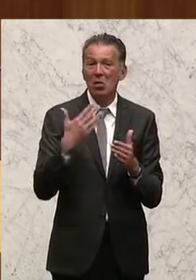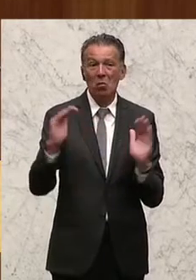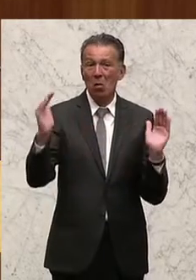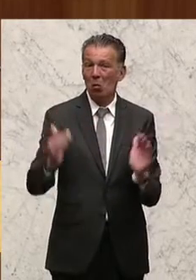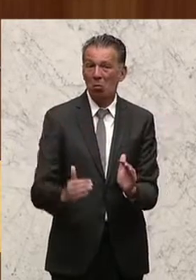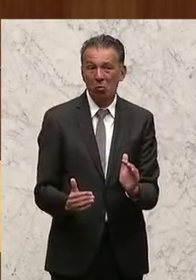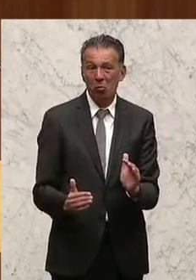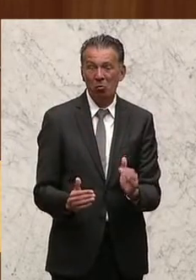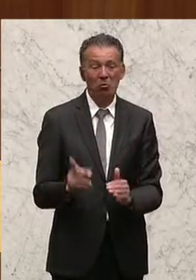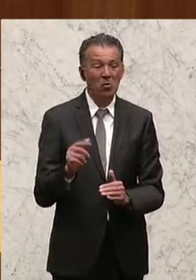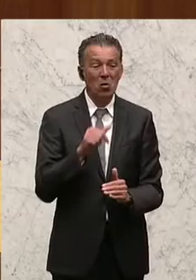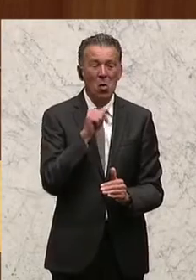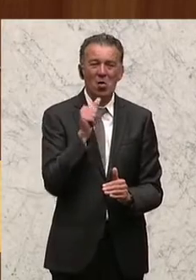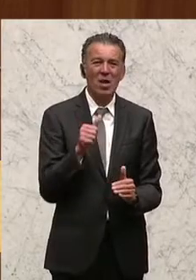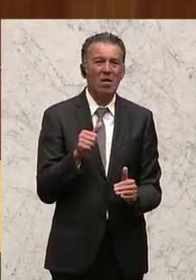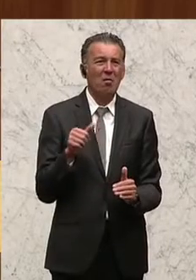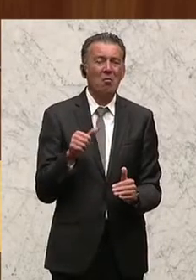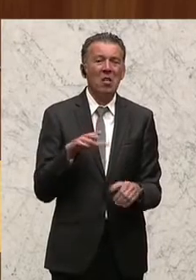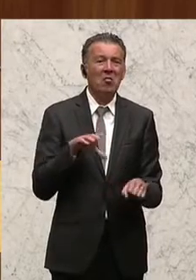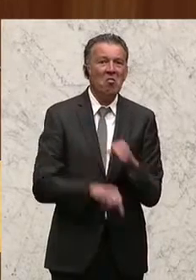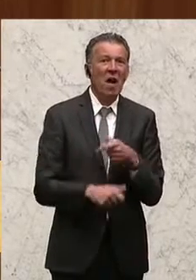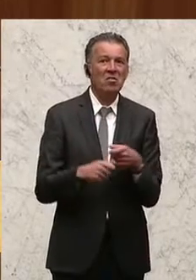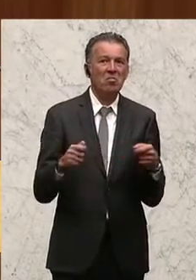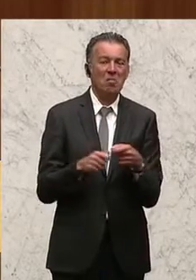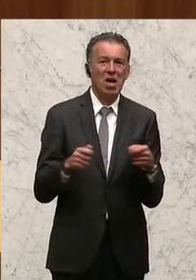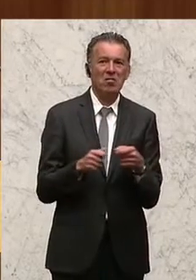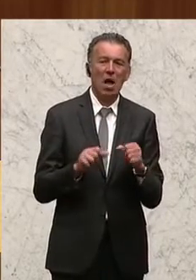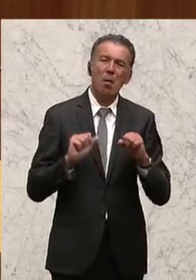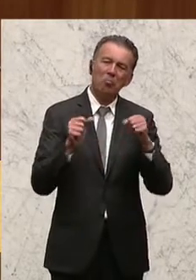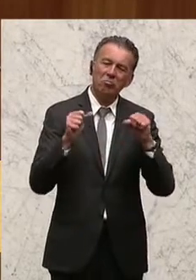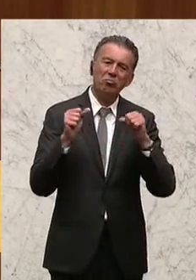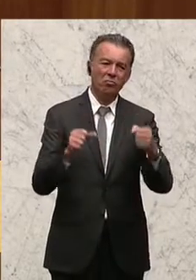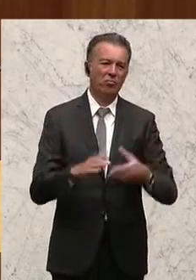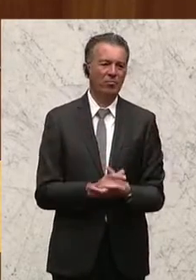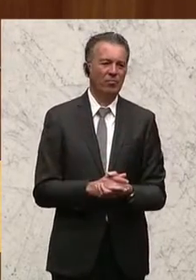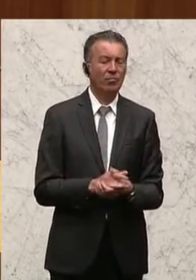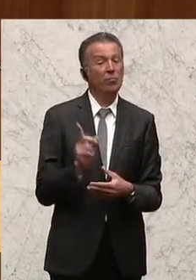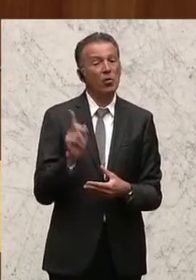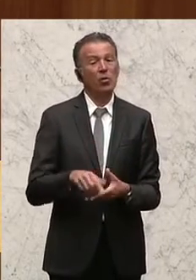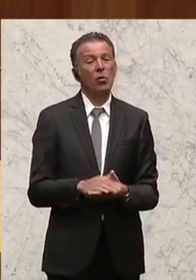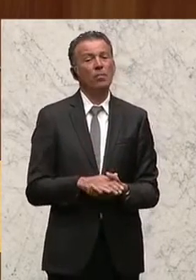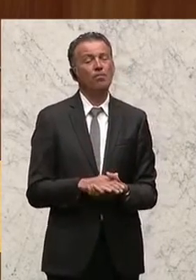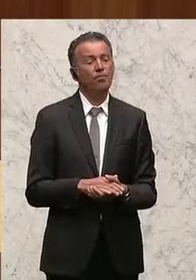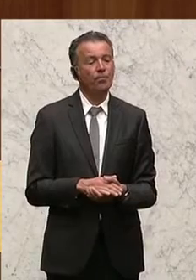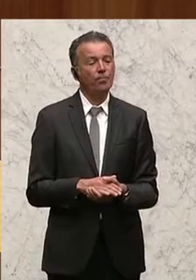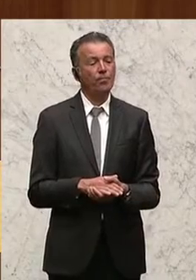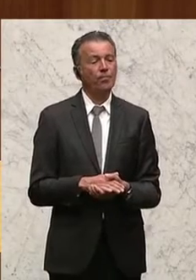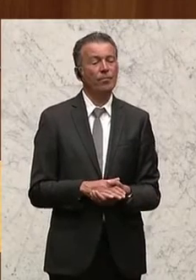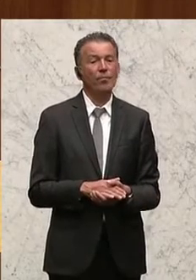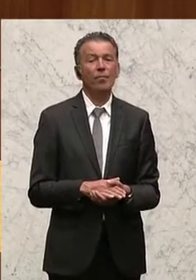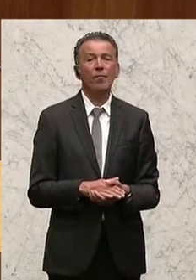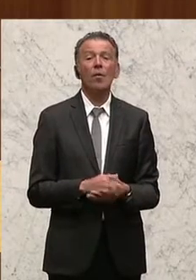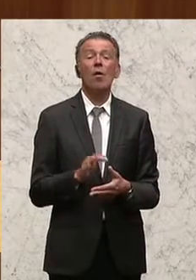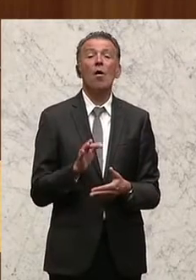wir nicht mit allen möglichen Zwangsmaßnahmen in diese Richtung arbeiten, sondern wir sollten einmal der Wirtschaft